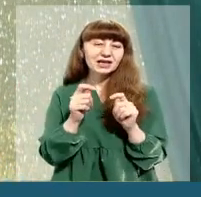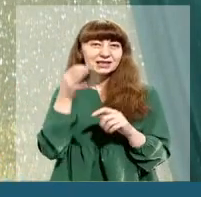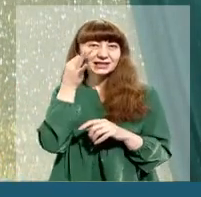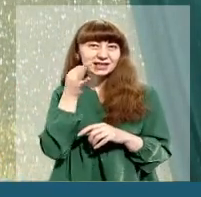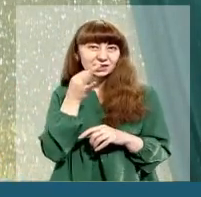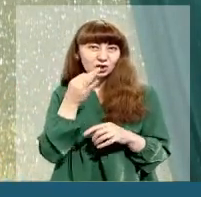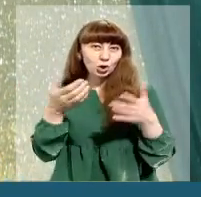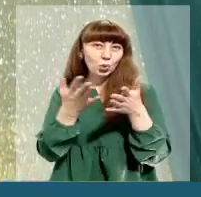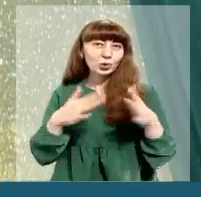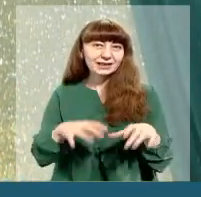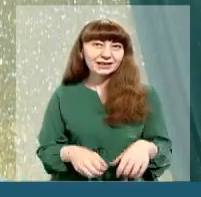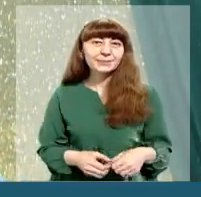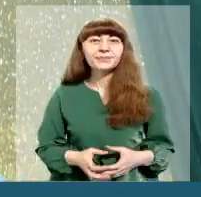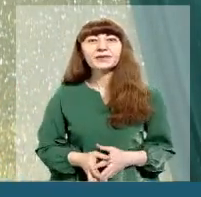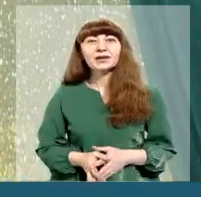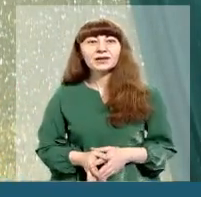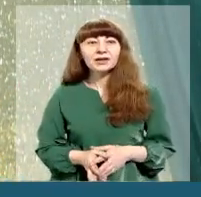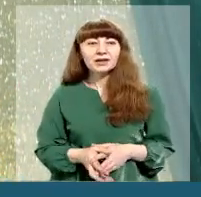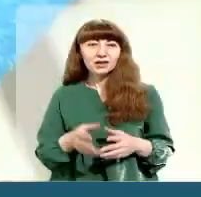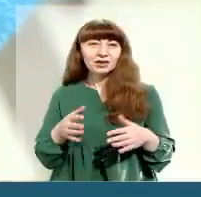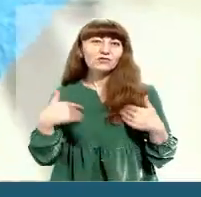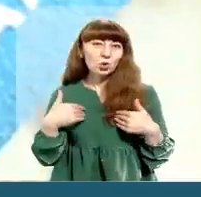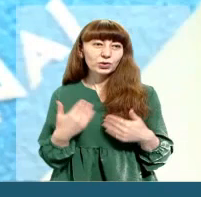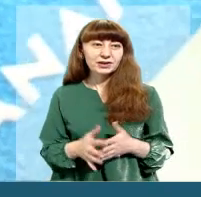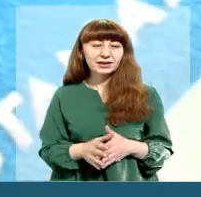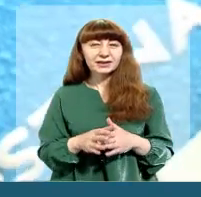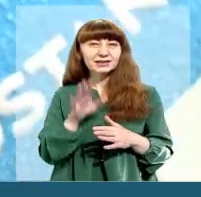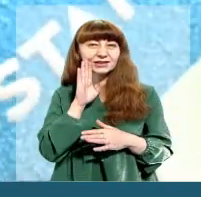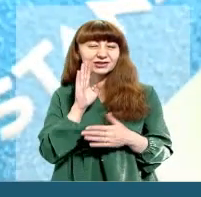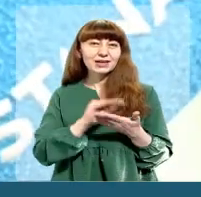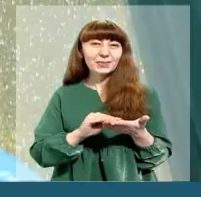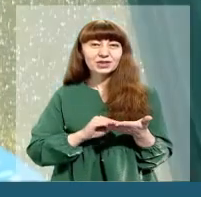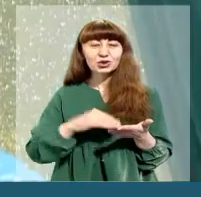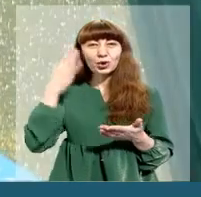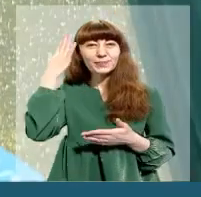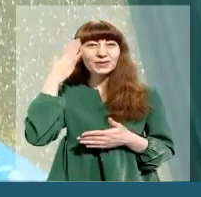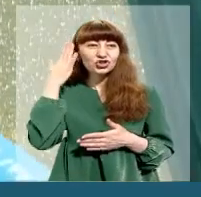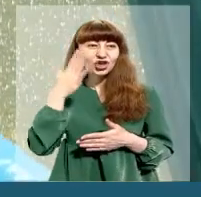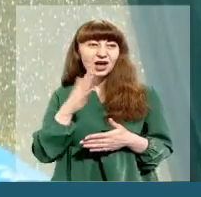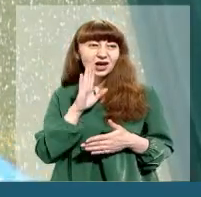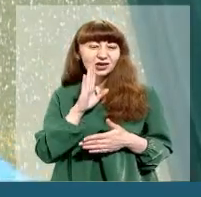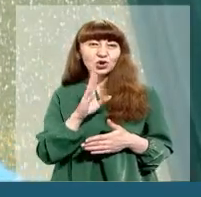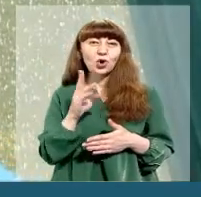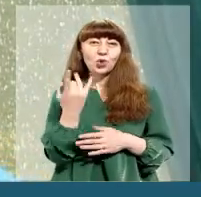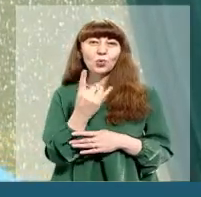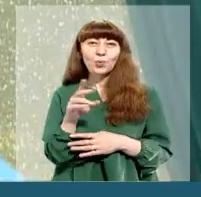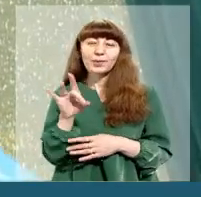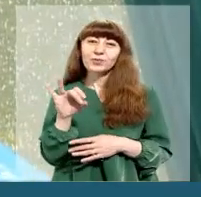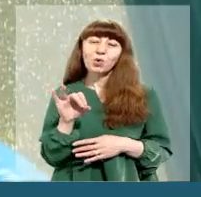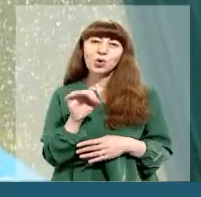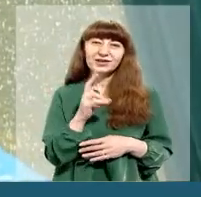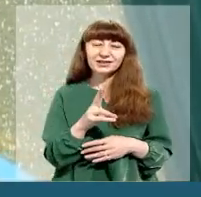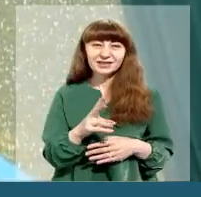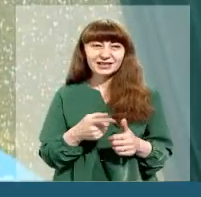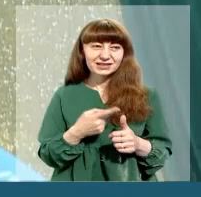сладкие кульки и фрукты. Наши девочки написали, что они хотят куклы Бэби Борн, они